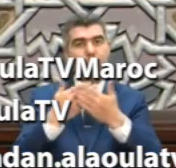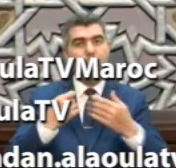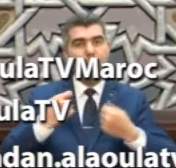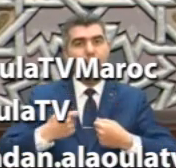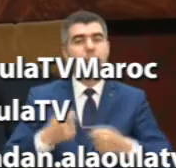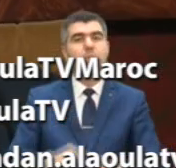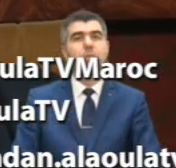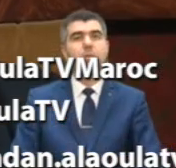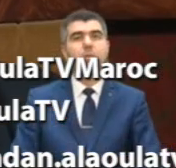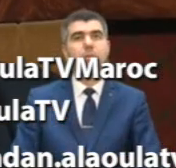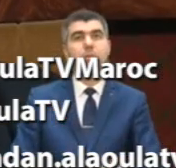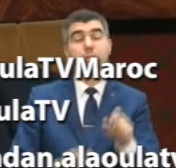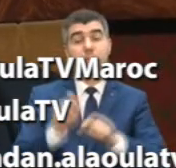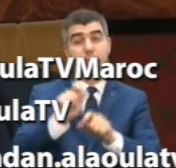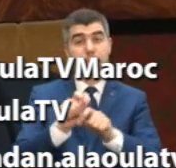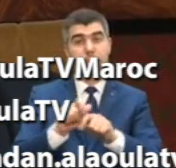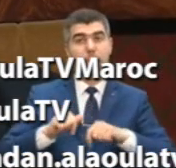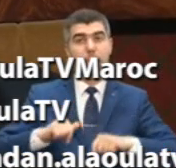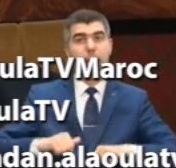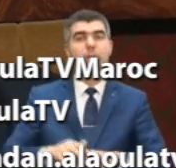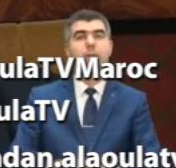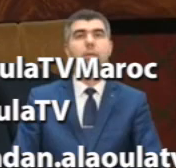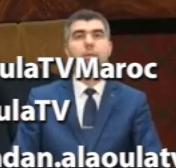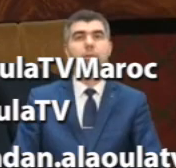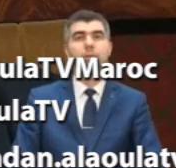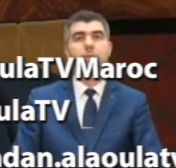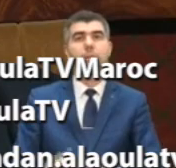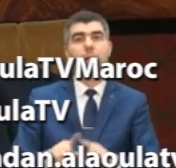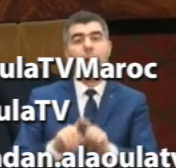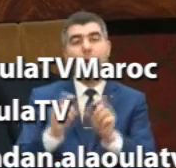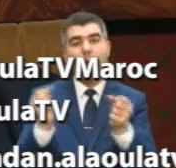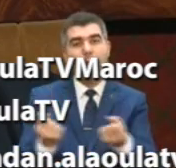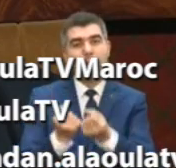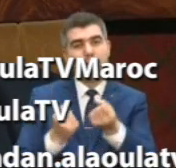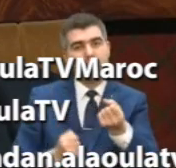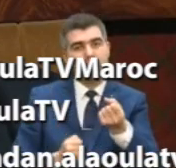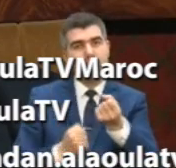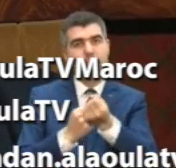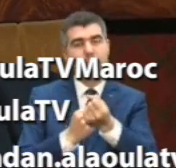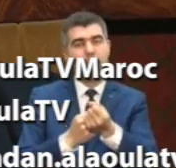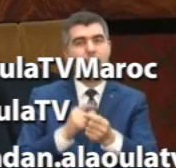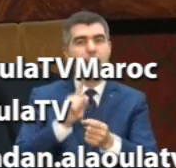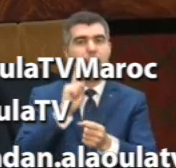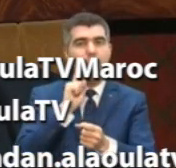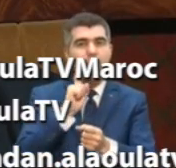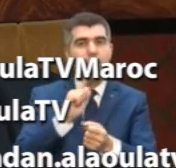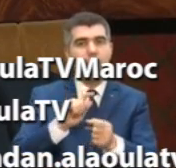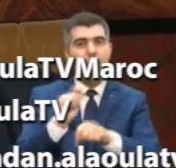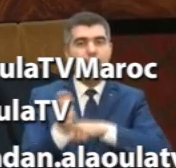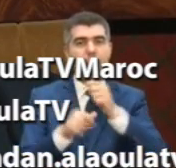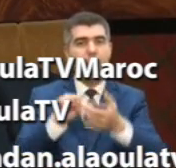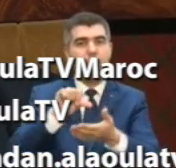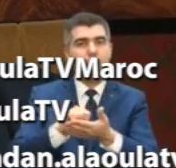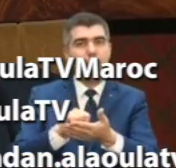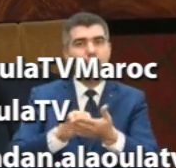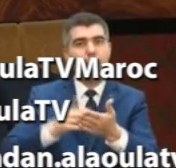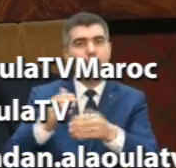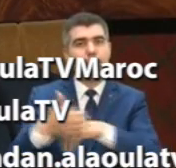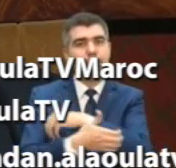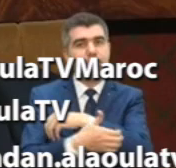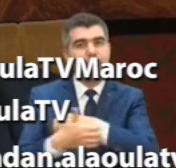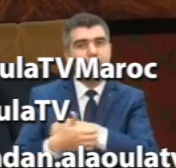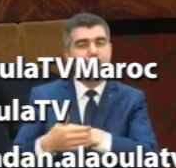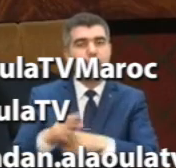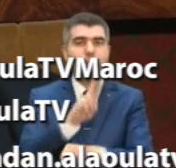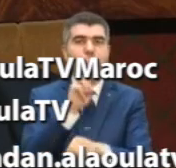الرئيسة، شكرا السيدة الوزيرة المحترمة. في إثر النهوض بأوضاع المرأة القروية ومحاربة الهشاشية الاجتماعية،